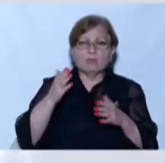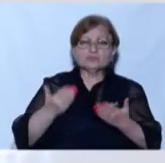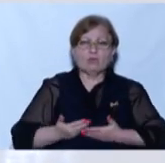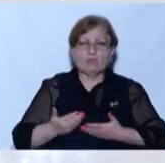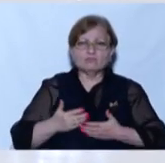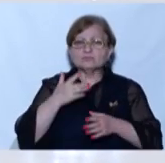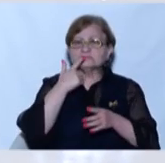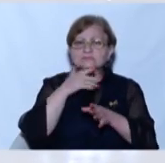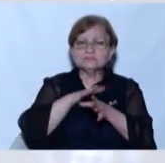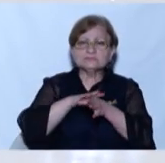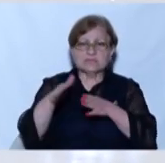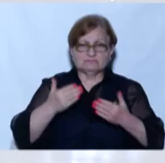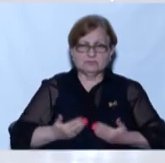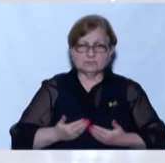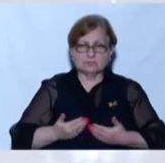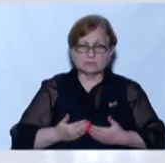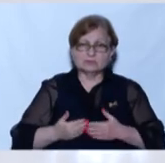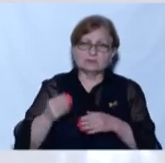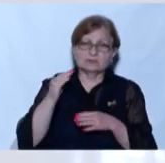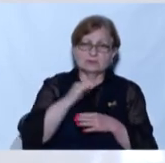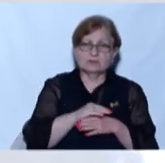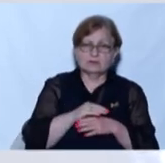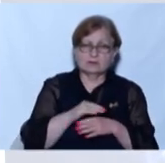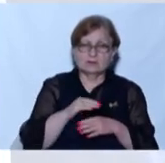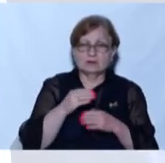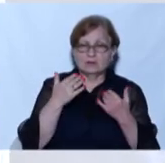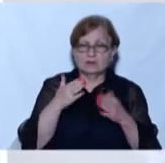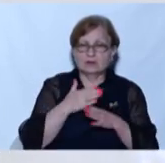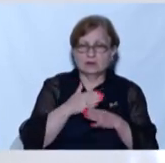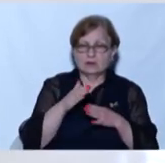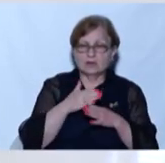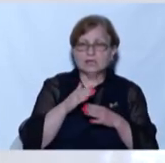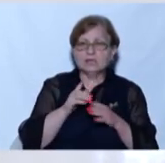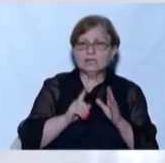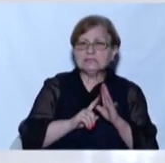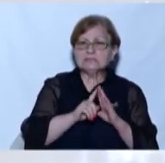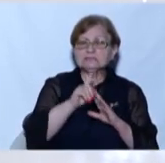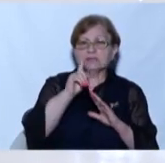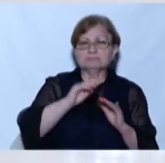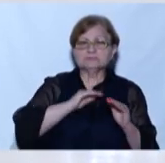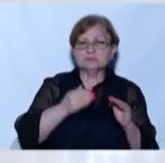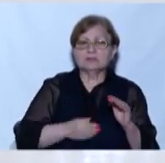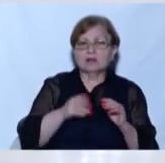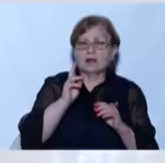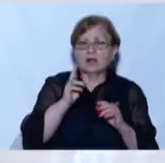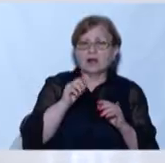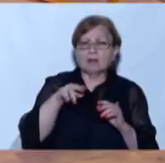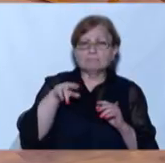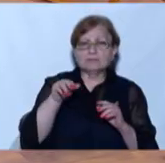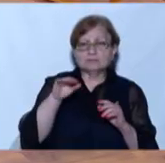დროს ესე ვთქვათ ესეთი ფრაზაც დავამატოთ აქვე რომ თანთან იწება უკვე კაპიტალიზმი კრებს უკვე ძალას და მეურნეობაც იწება